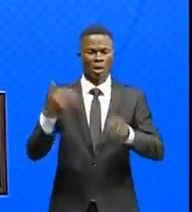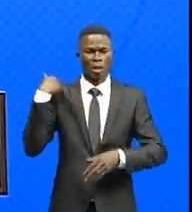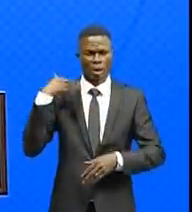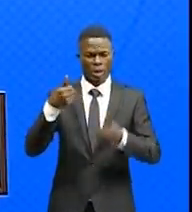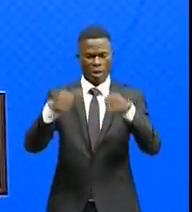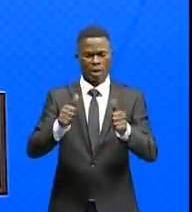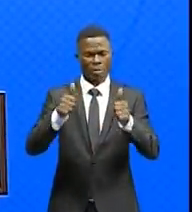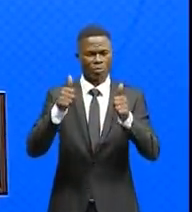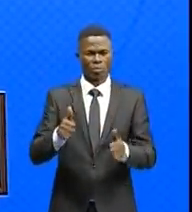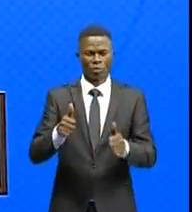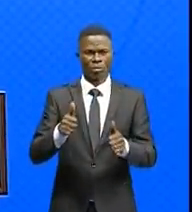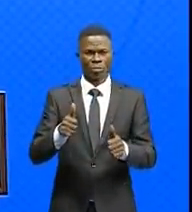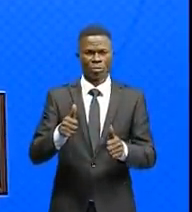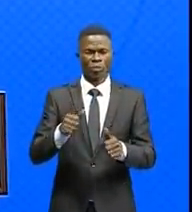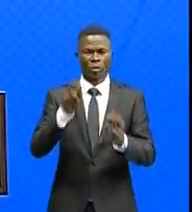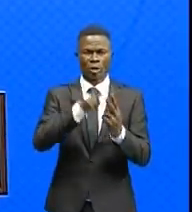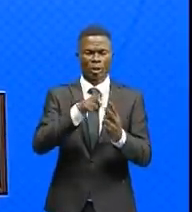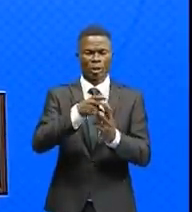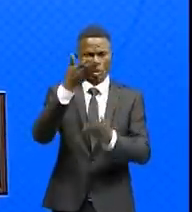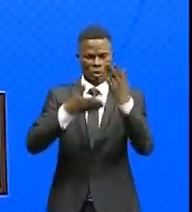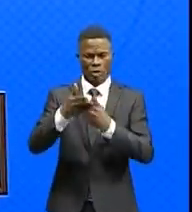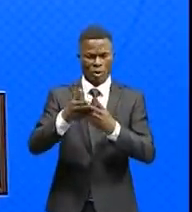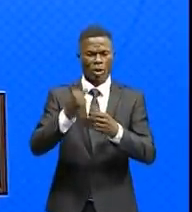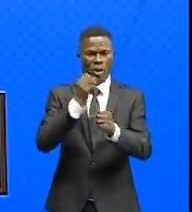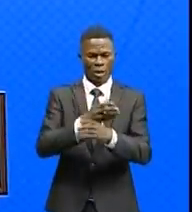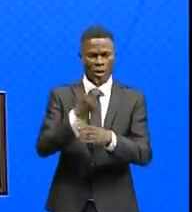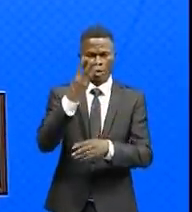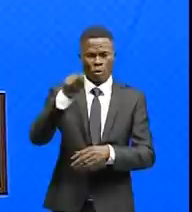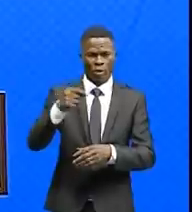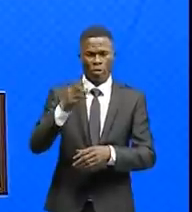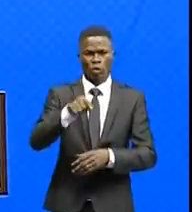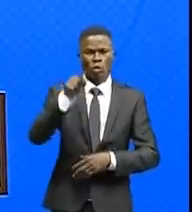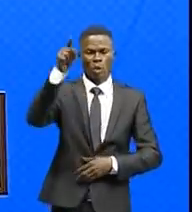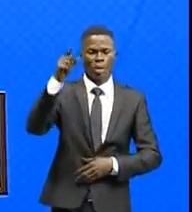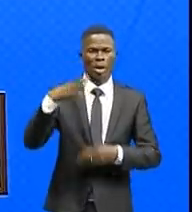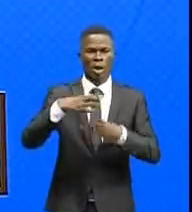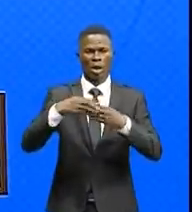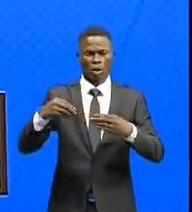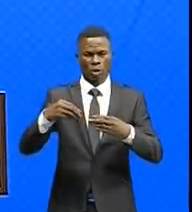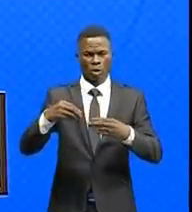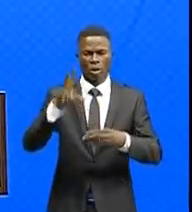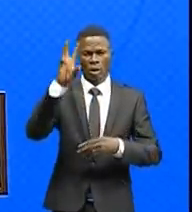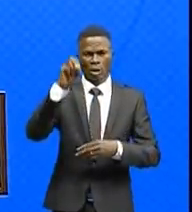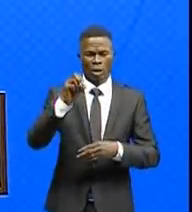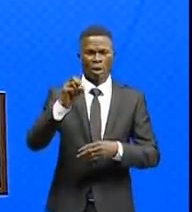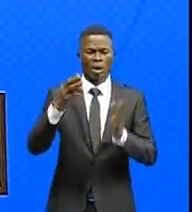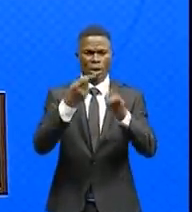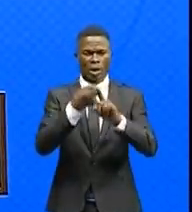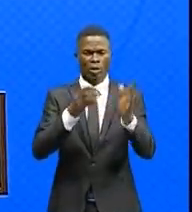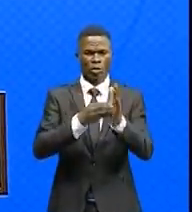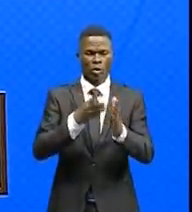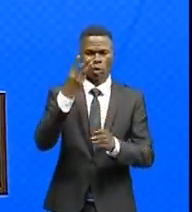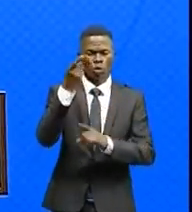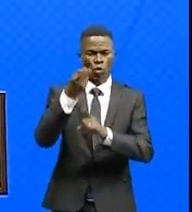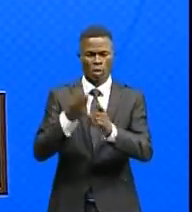demeure excédentaire. Les réserves d'échange se sont établies à 3,3 milliards de dollars au 30 septembre 2021, soit